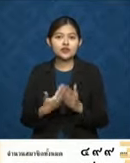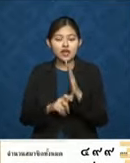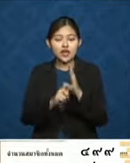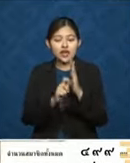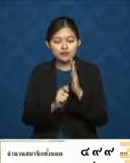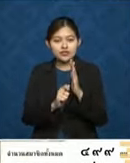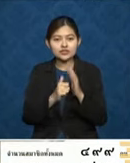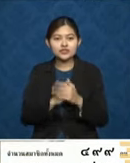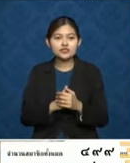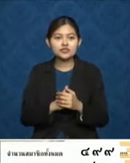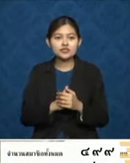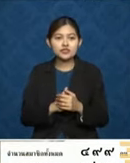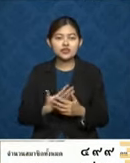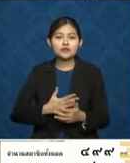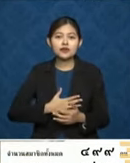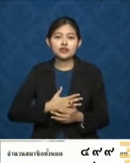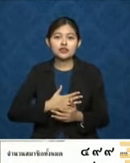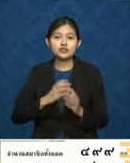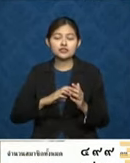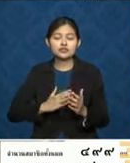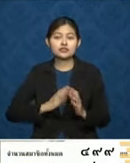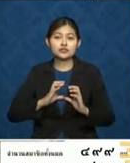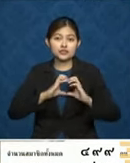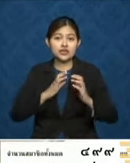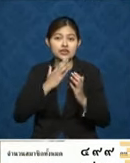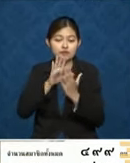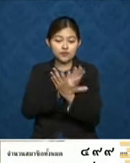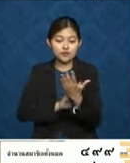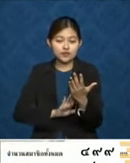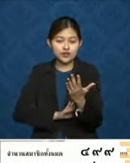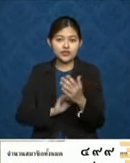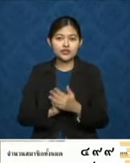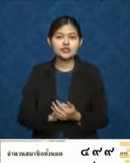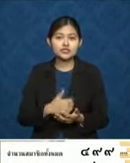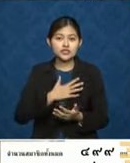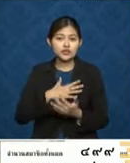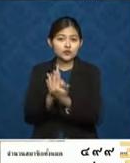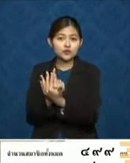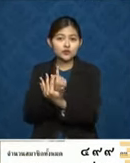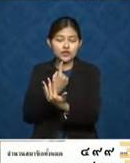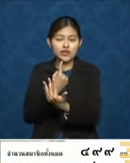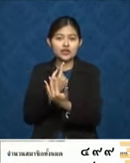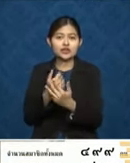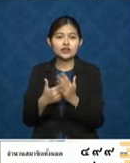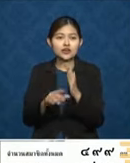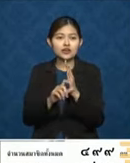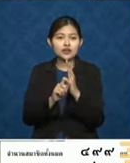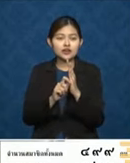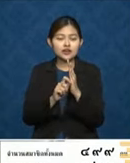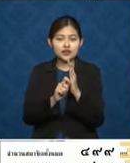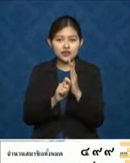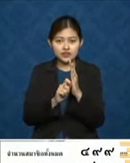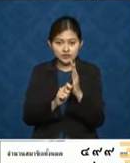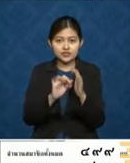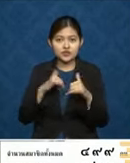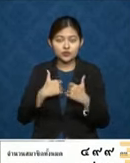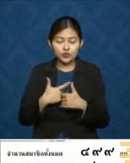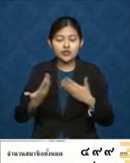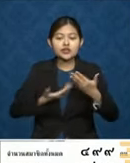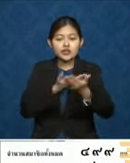ภูมิใจไทยค่ะท่านประธานคะดิฉันเป็นตัวแทนชาวจังหวัดอำนาจเจริญมานำที่ประชุมสภาแห่ง